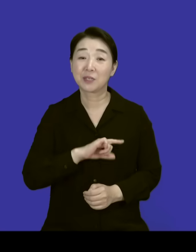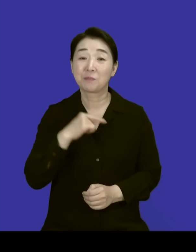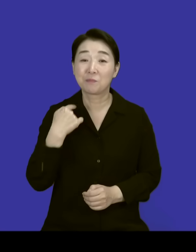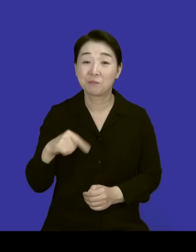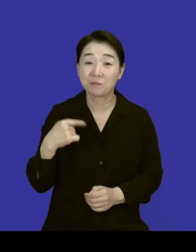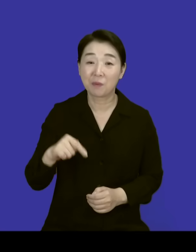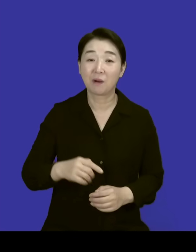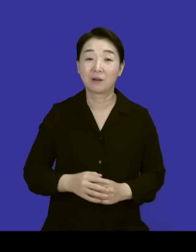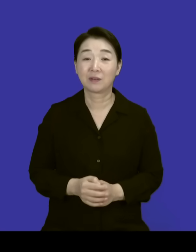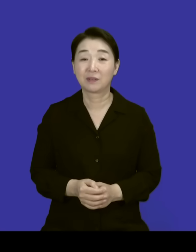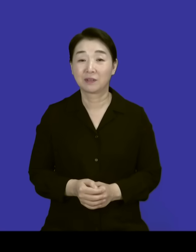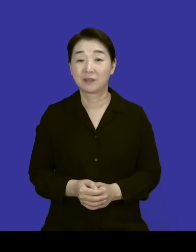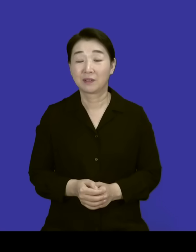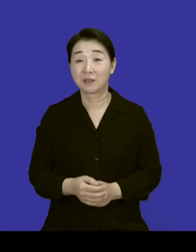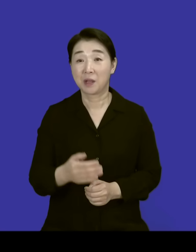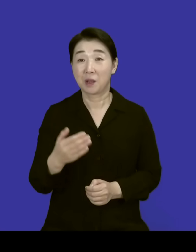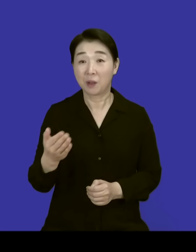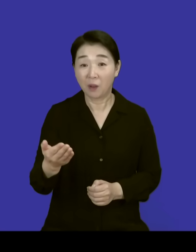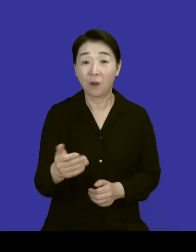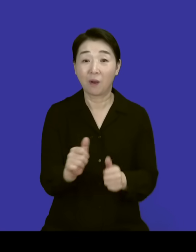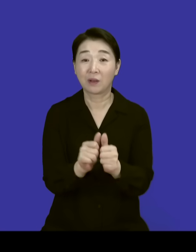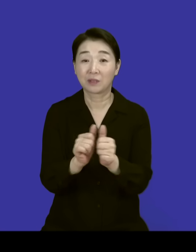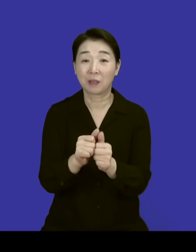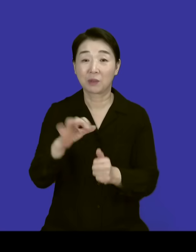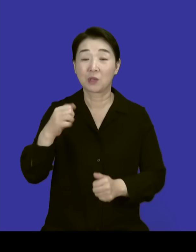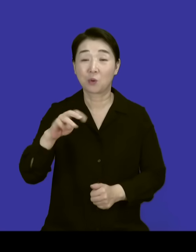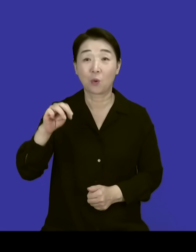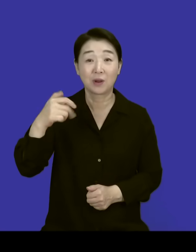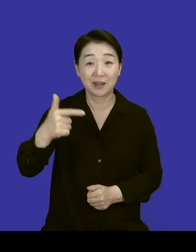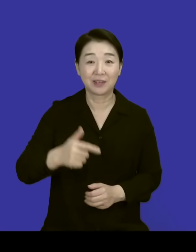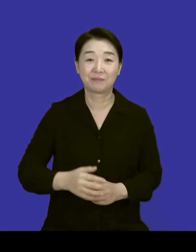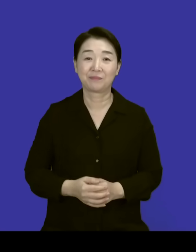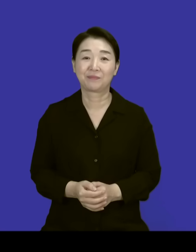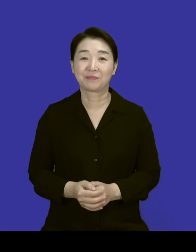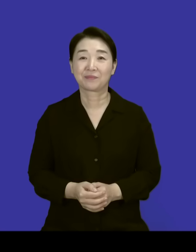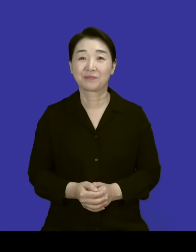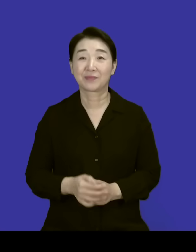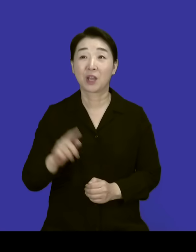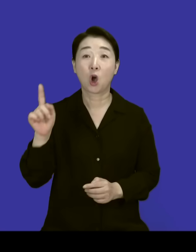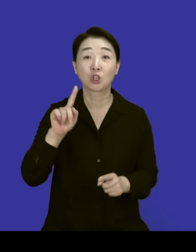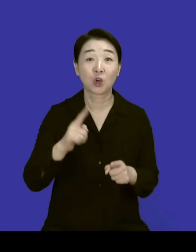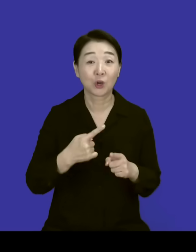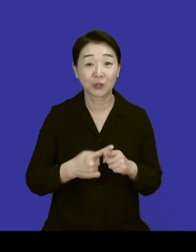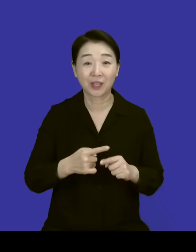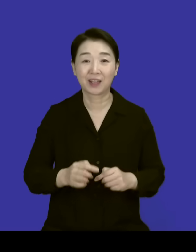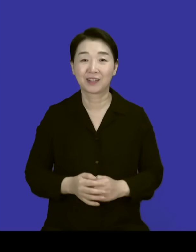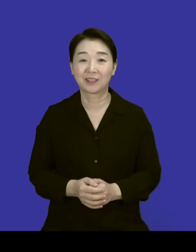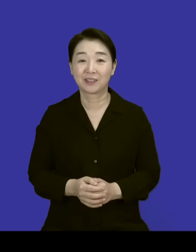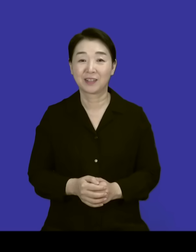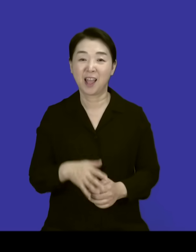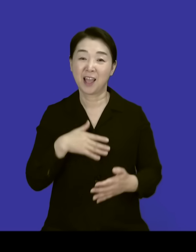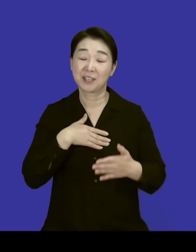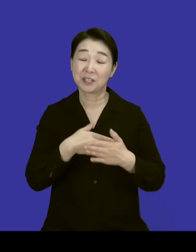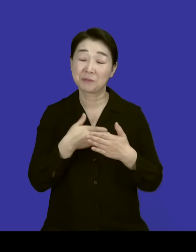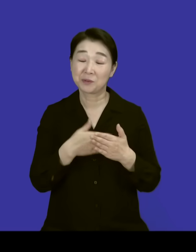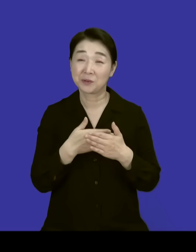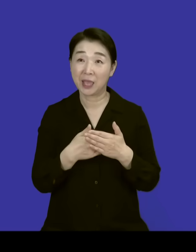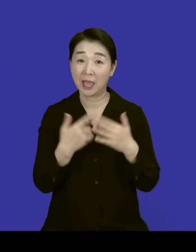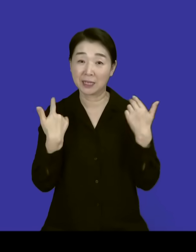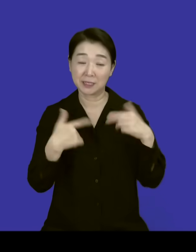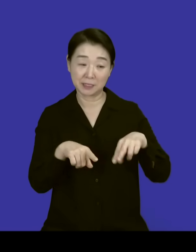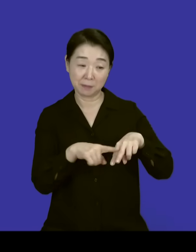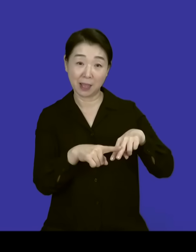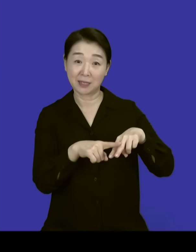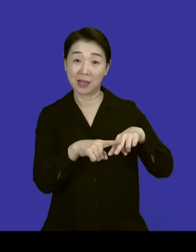뭐예요? 시스타의 마보이, 소쿨, 브레이브걸스의 롤린, 브라운 아이드 걸스의 어쩌다, AOA의 심쿵의 짧은